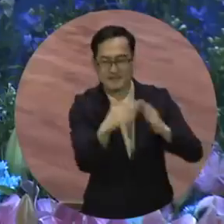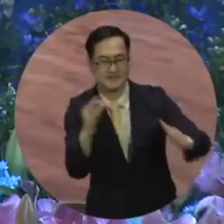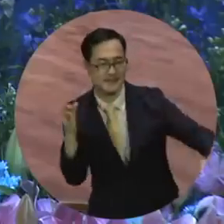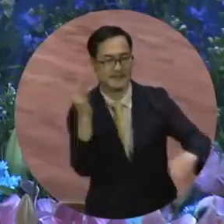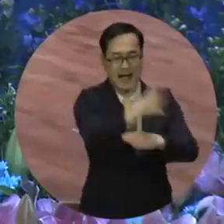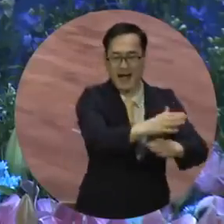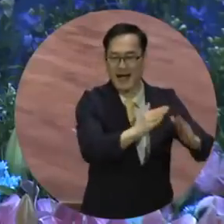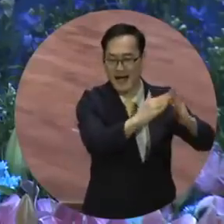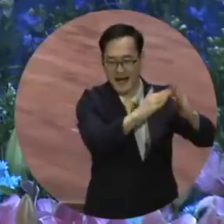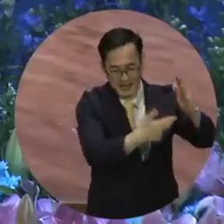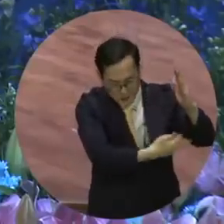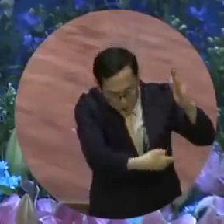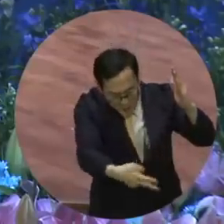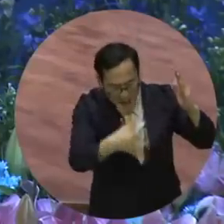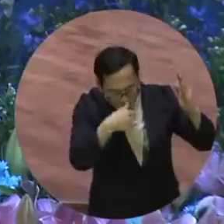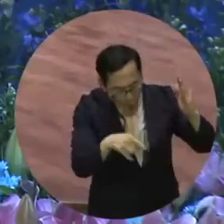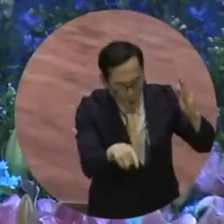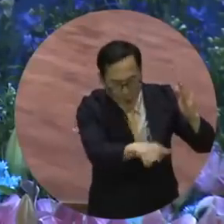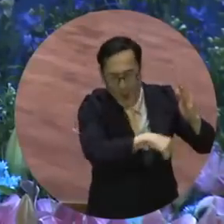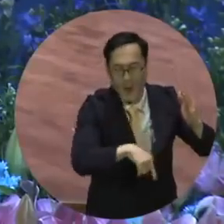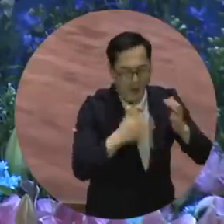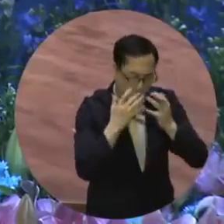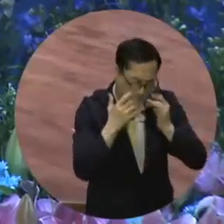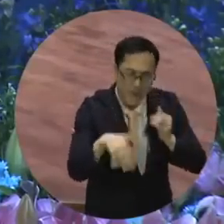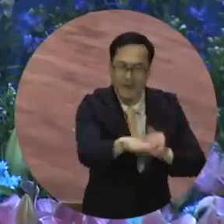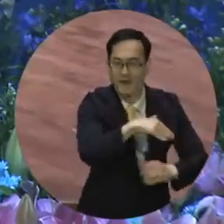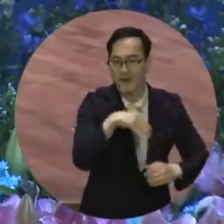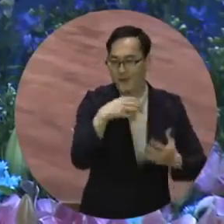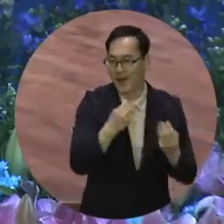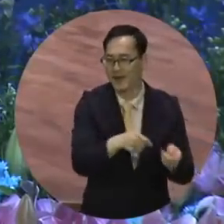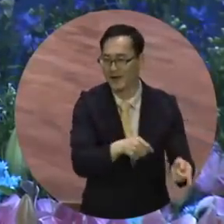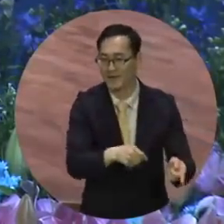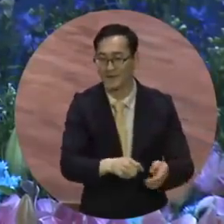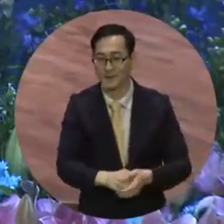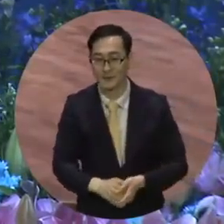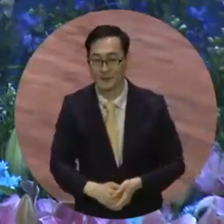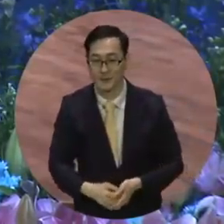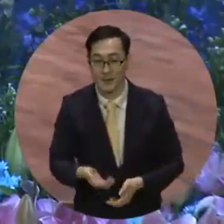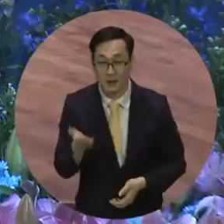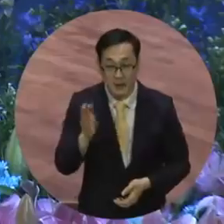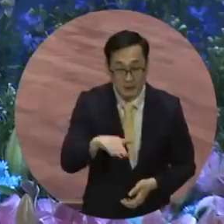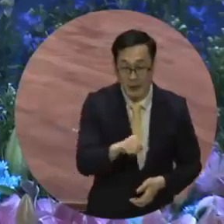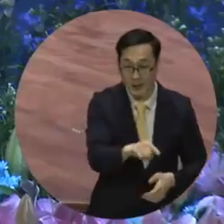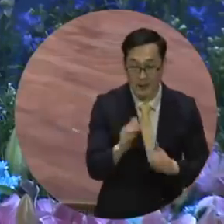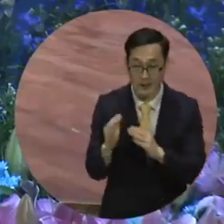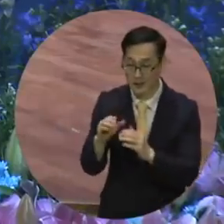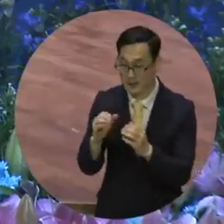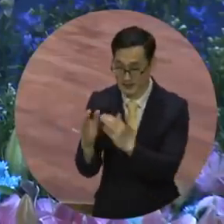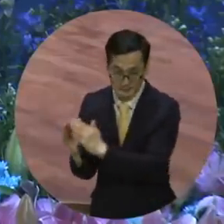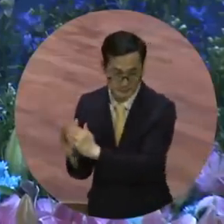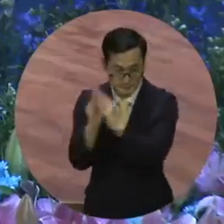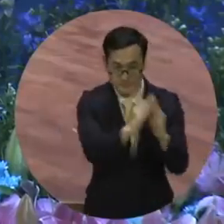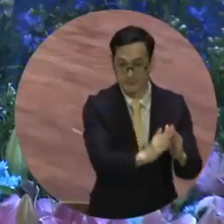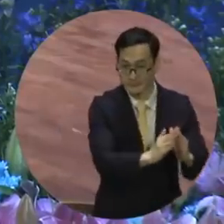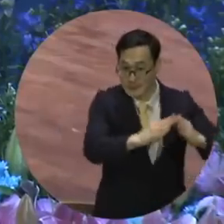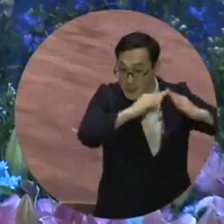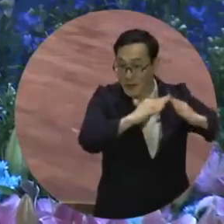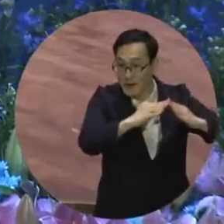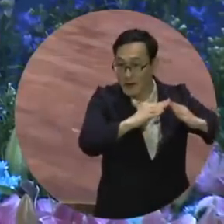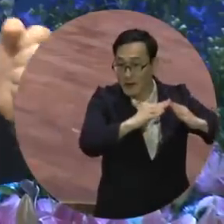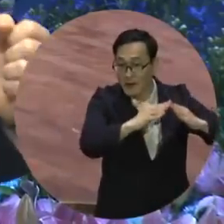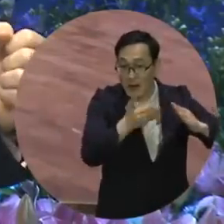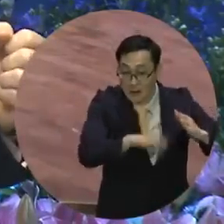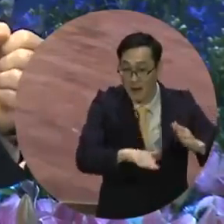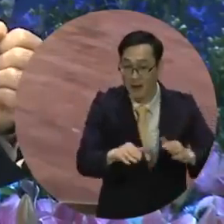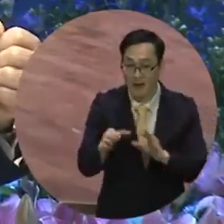문제는 이 사람, 이 가정이요. 새로운 집으로 이사를 그렇게 해놓고도 돈